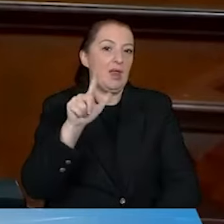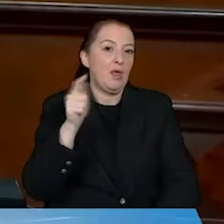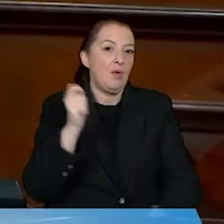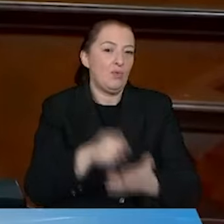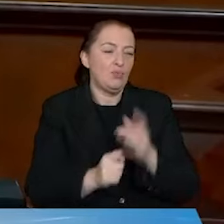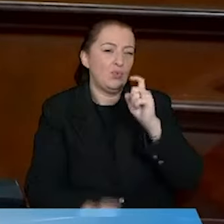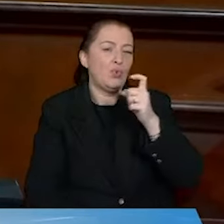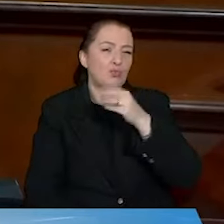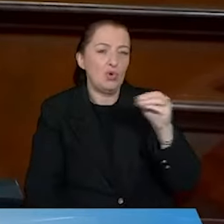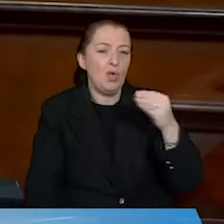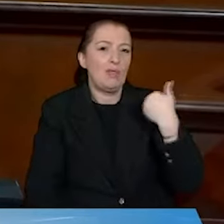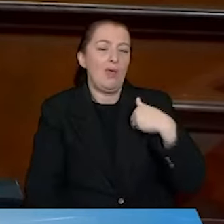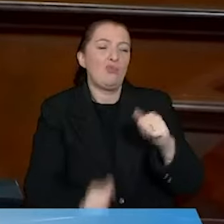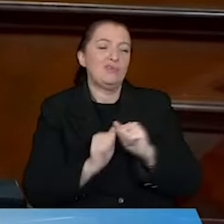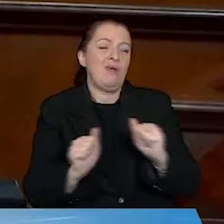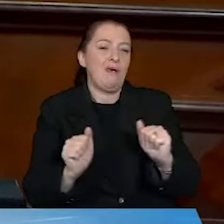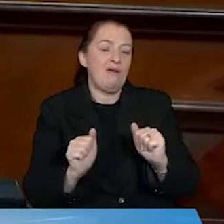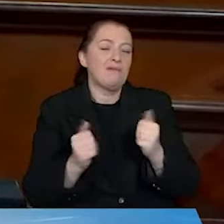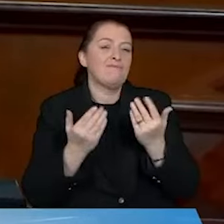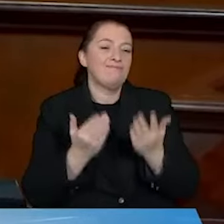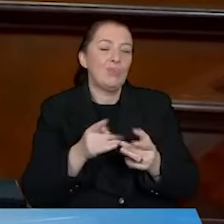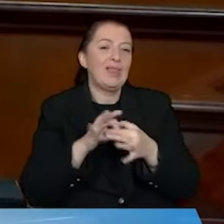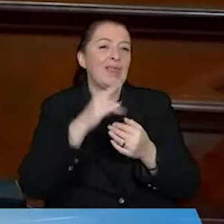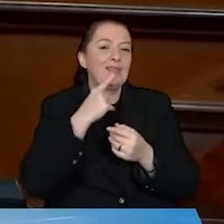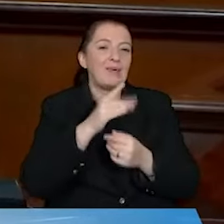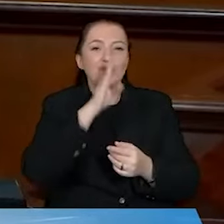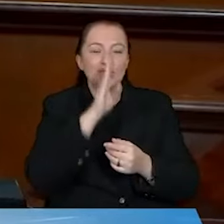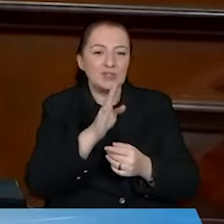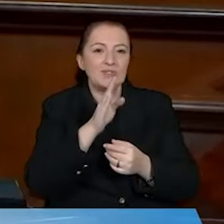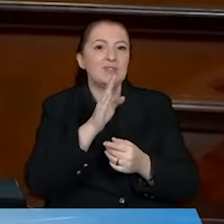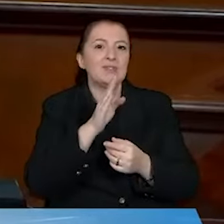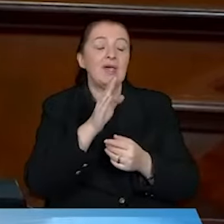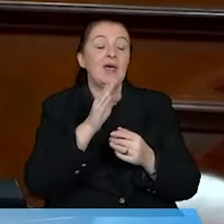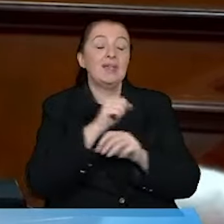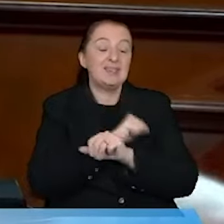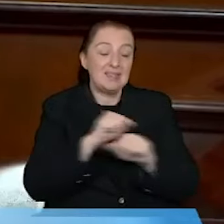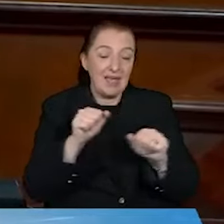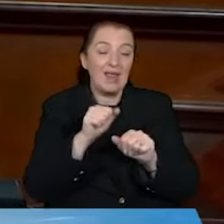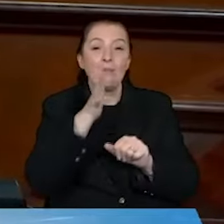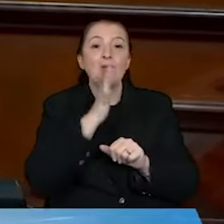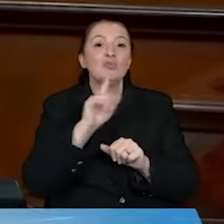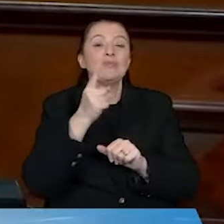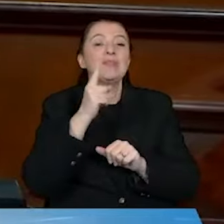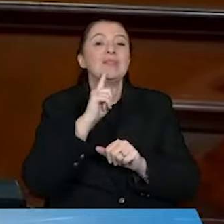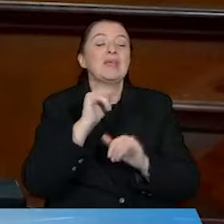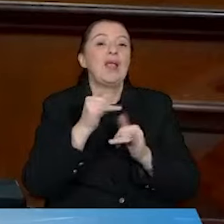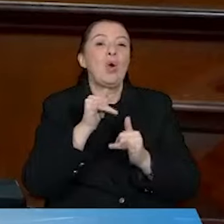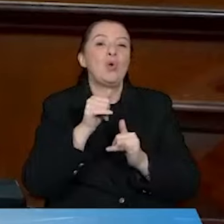milyon liralık kamu zararı oluşturmuşlar. Bu ne demek? Gitti 500 bin litre süt. Personelinin